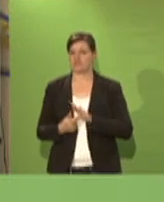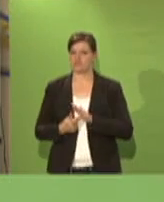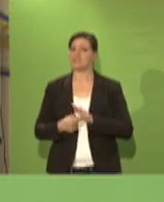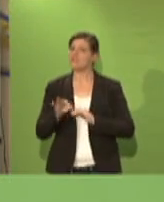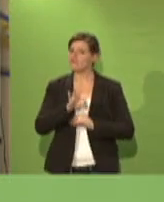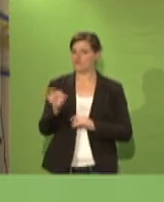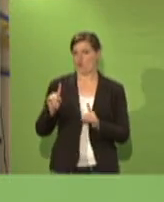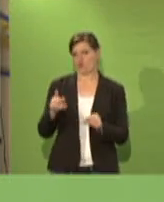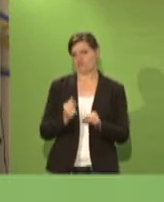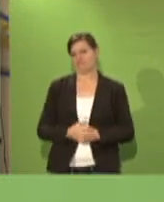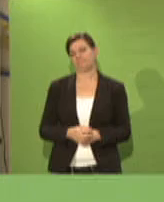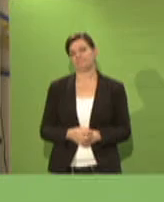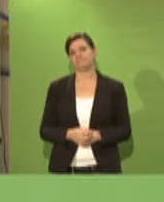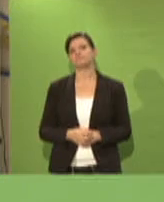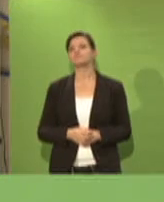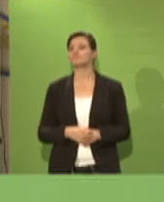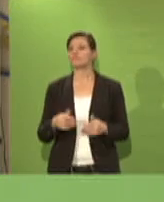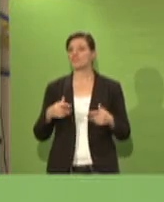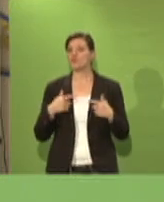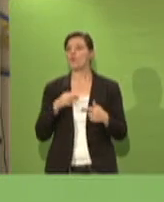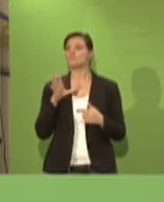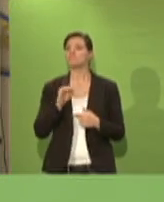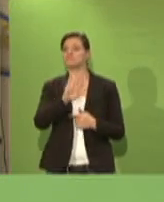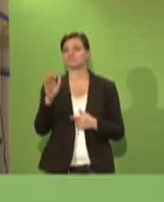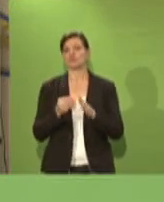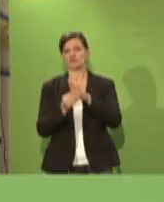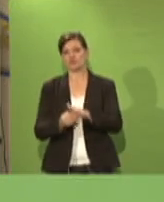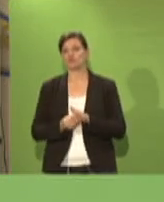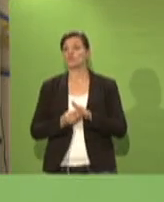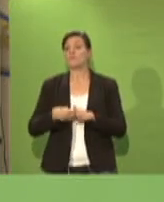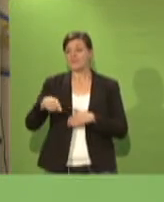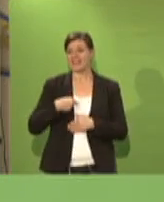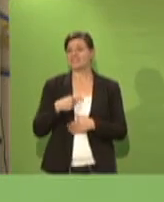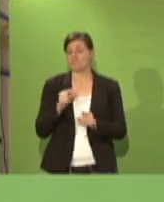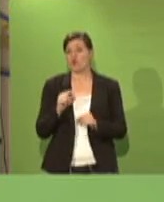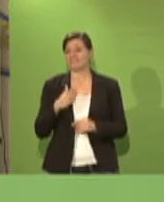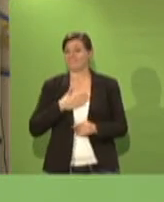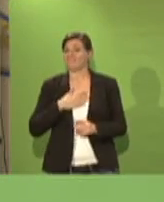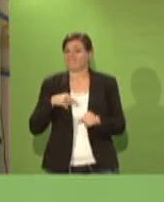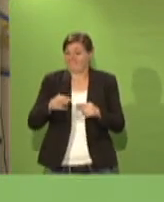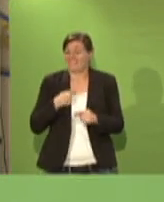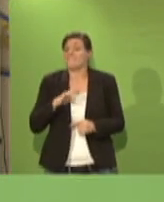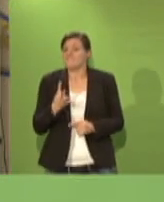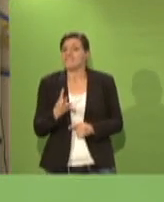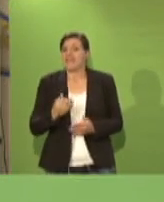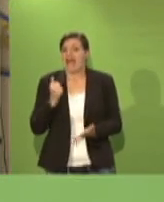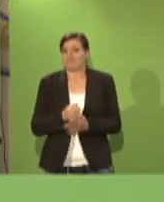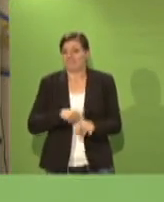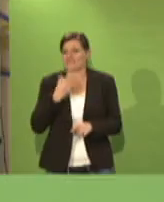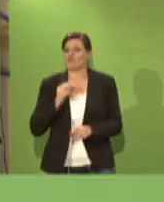Ich freue mich, mit eurer Unterstützung die kommende, für mich die 4. Amtszeit anzutreten. Vielen herzlichen Dank.